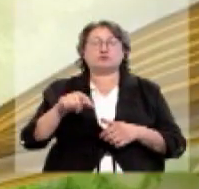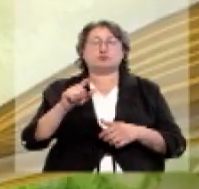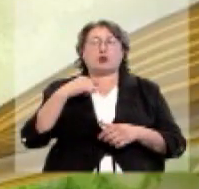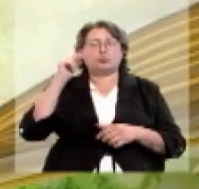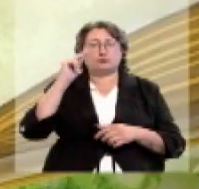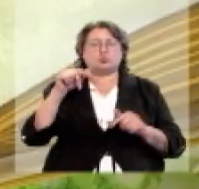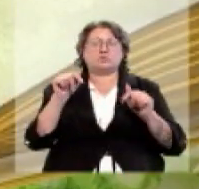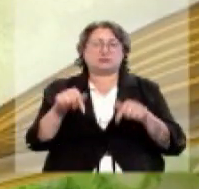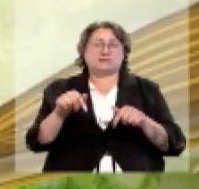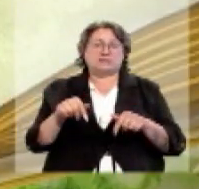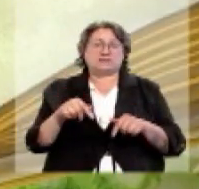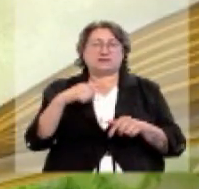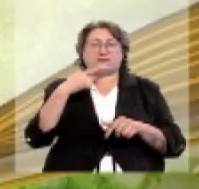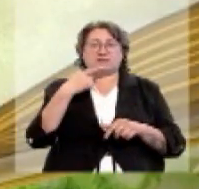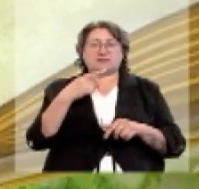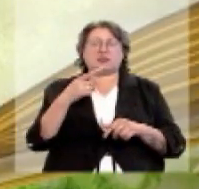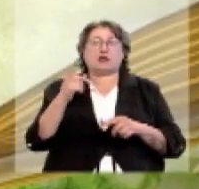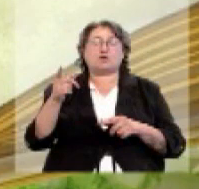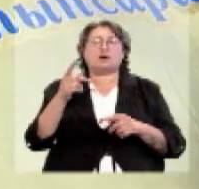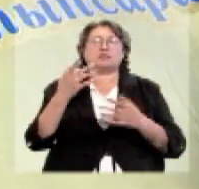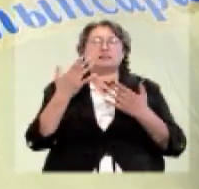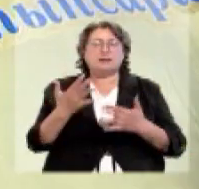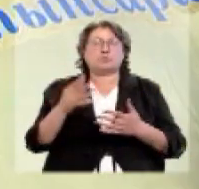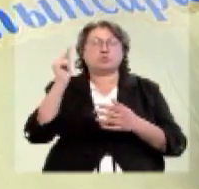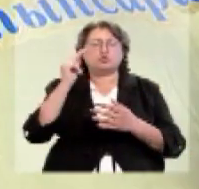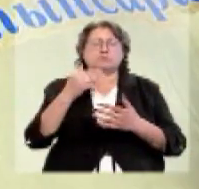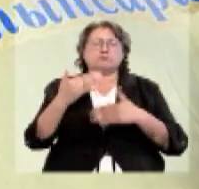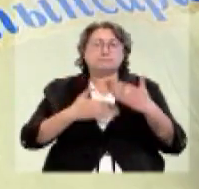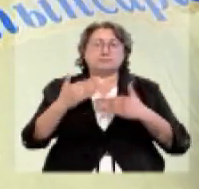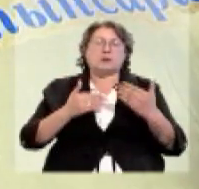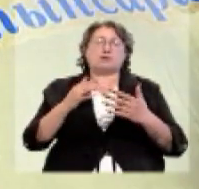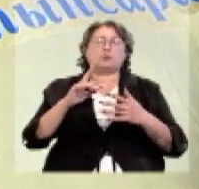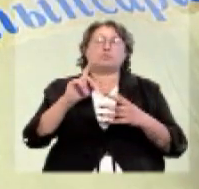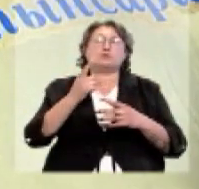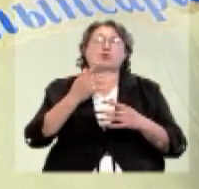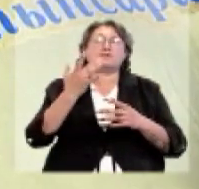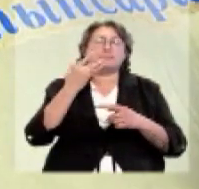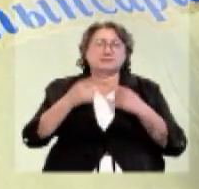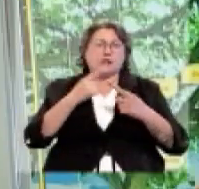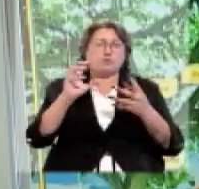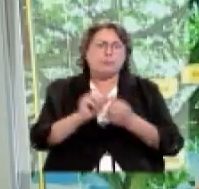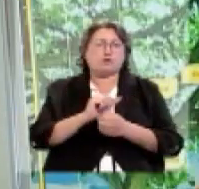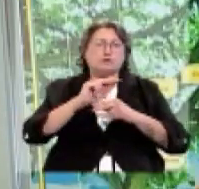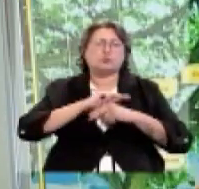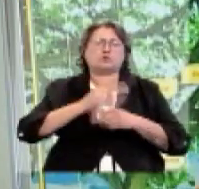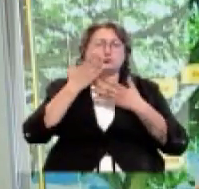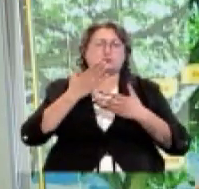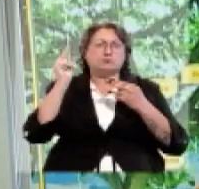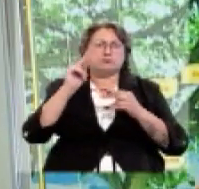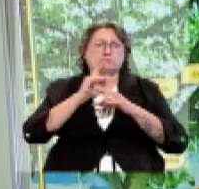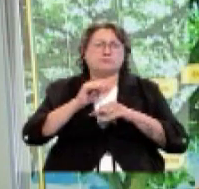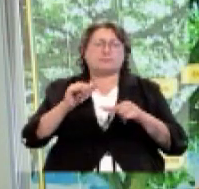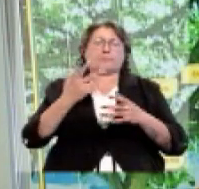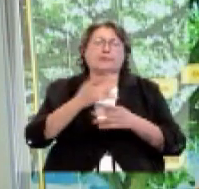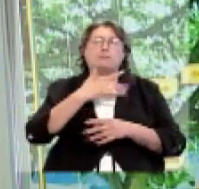дейді. Талапты шәкірт тынбай тер төгіп, үздіксіз ізденудің арқасында осындай нәтижеге қол жеткізді. Болашаққа жоспары көп. Алда талай